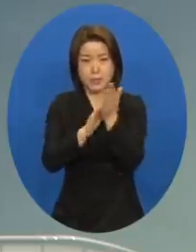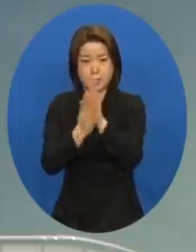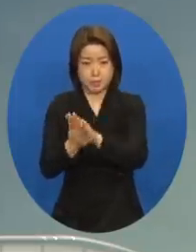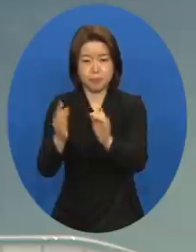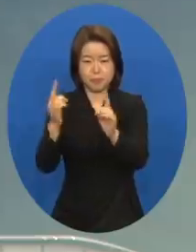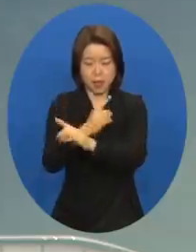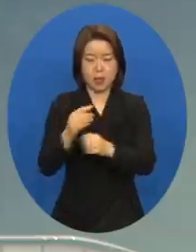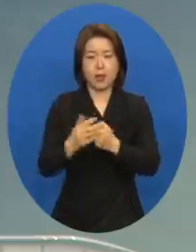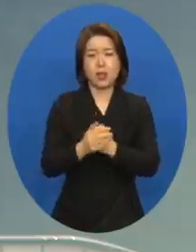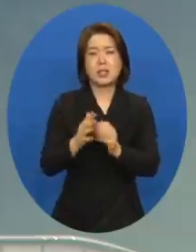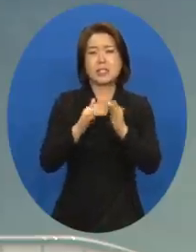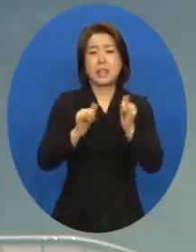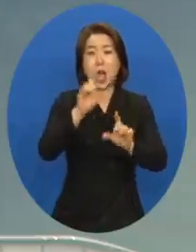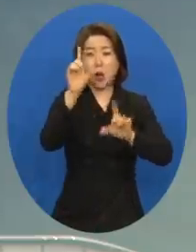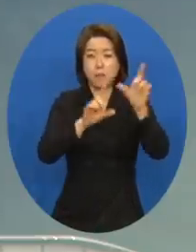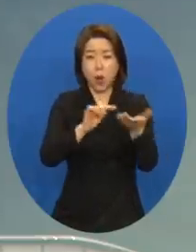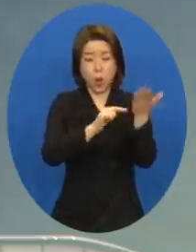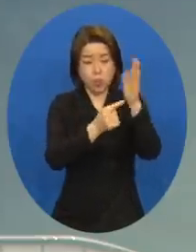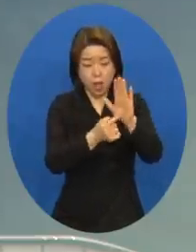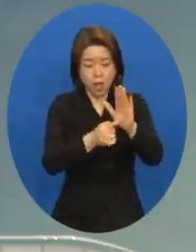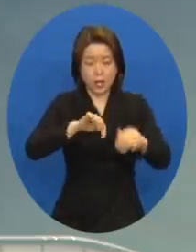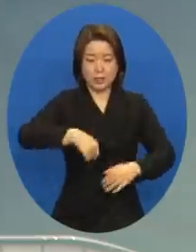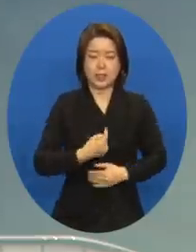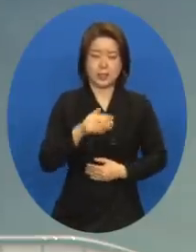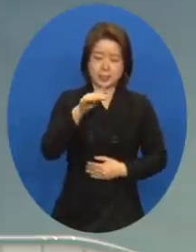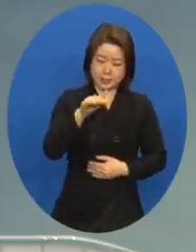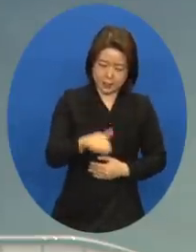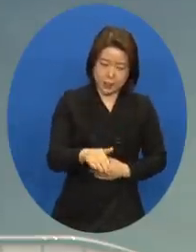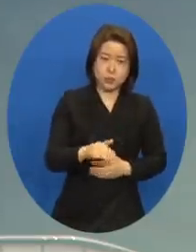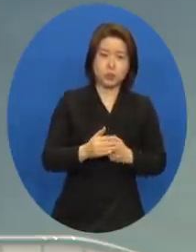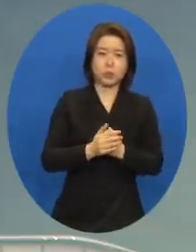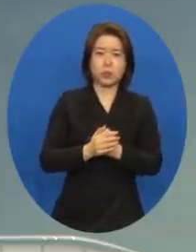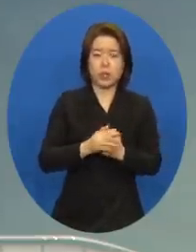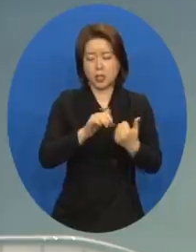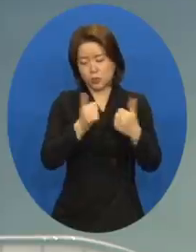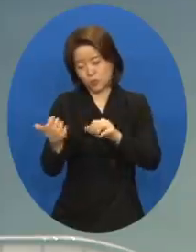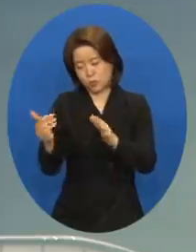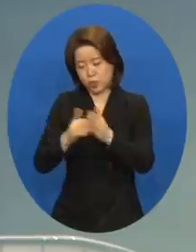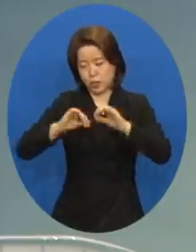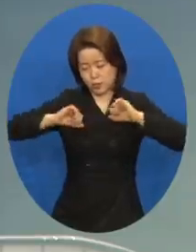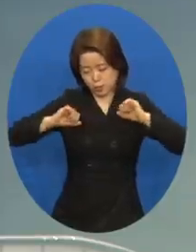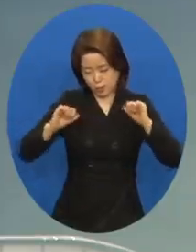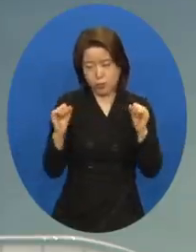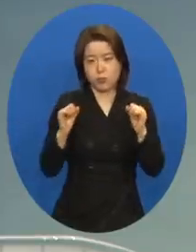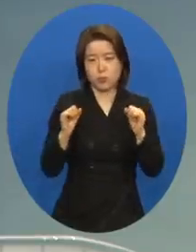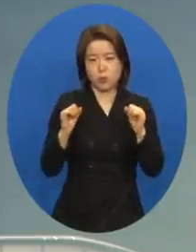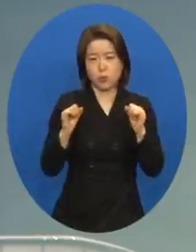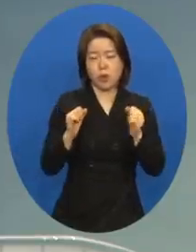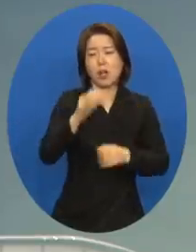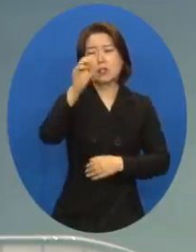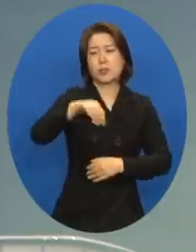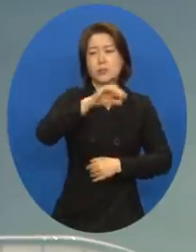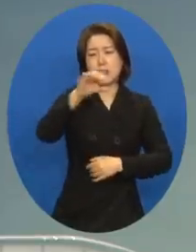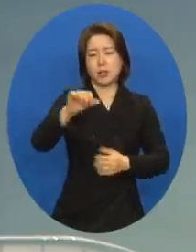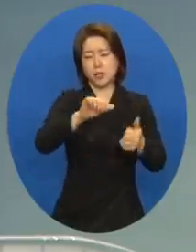사람의 모양으로 나타나사 자기를 낮추시고 죽기까지 복종하셨으니 곧 십자가에